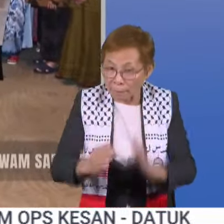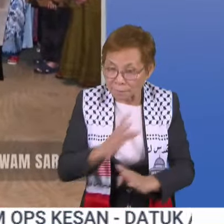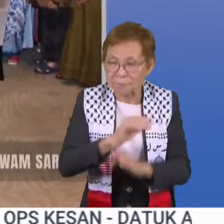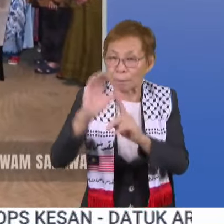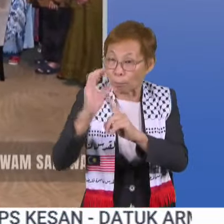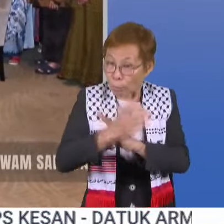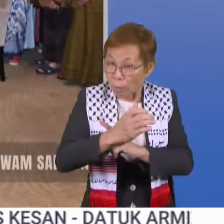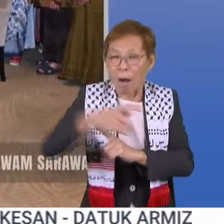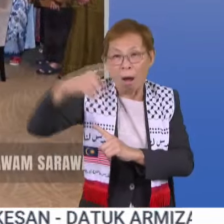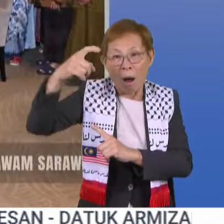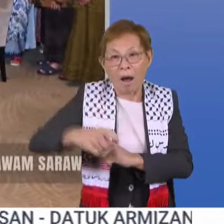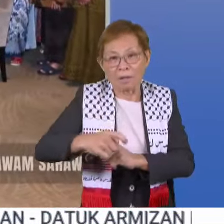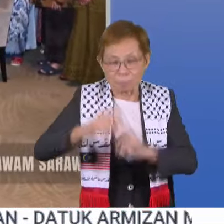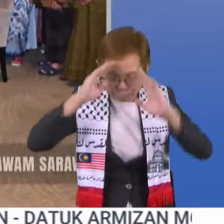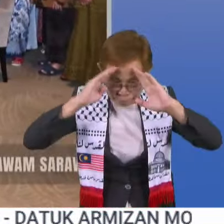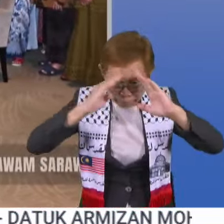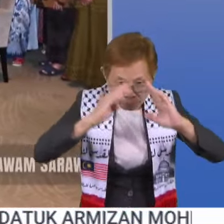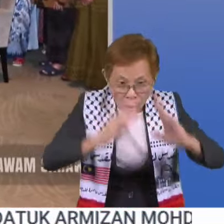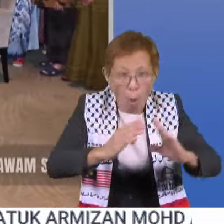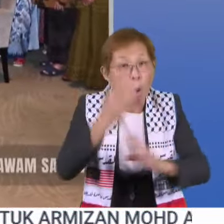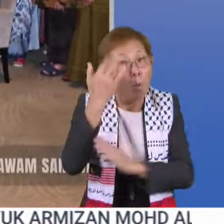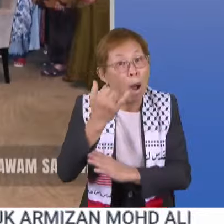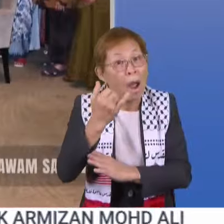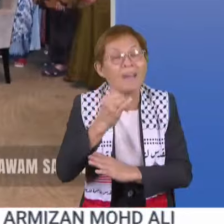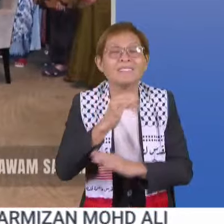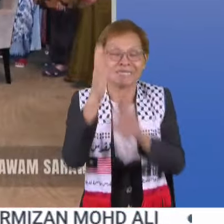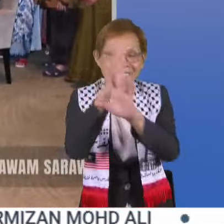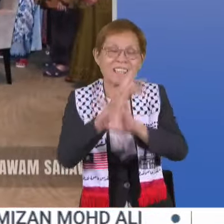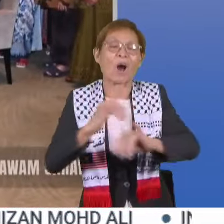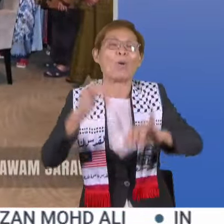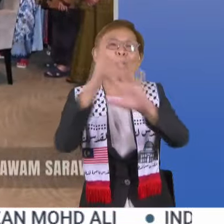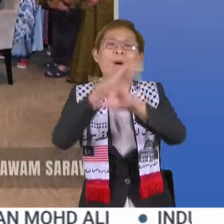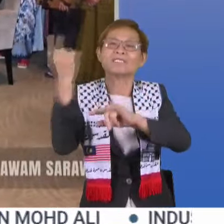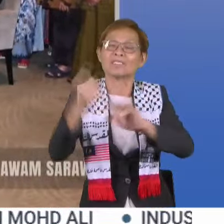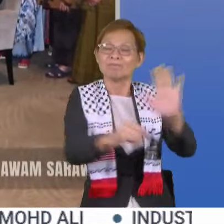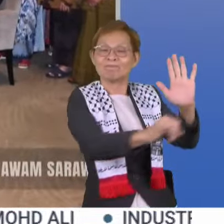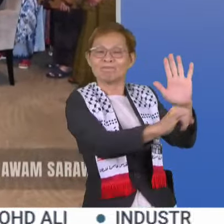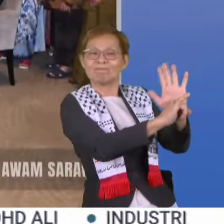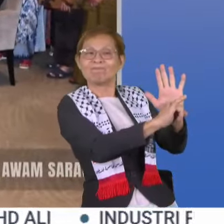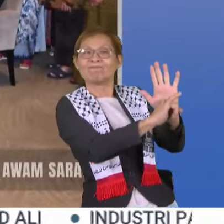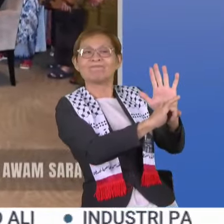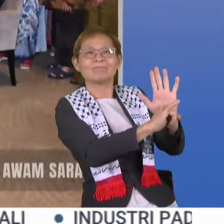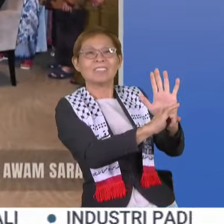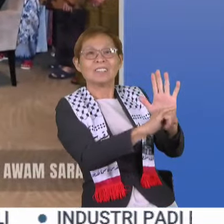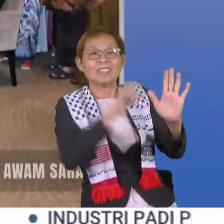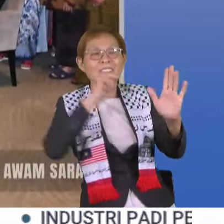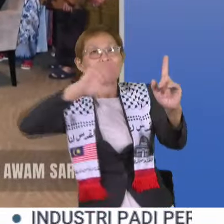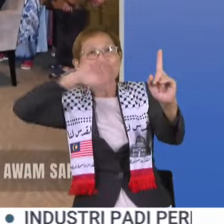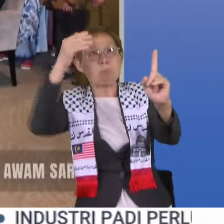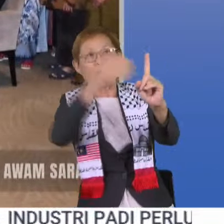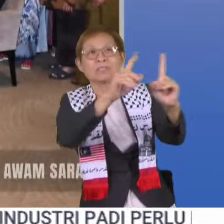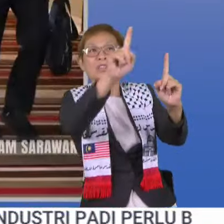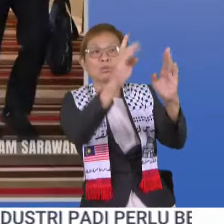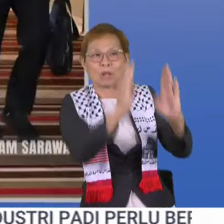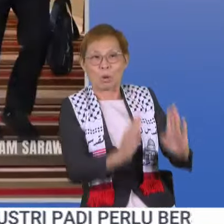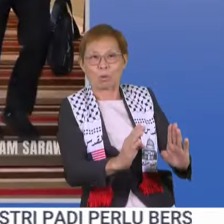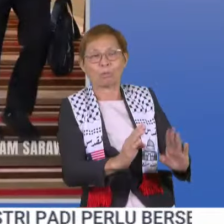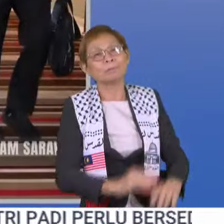budaya yang harus diberi perhatian bagi memastikan Sarawak sentiasa beridentiti yang tidak berpaksikan kepada satu